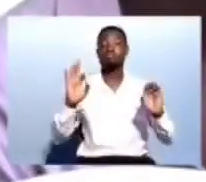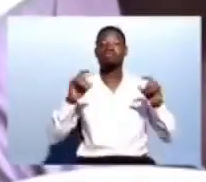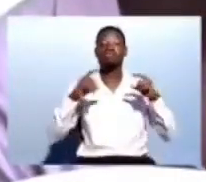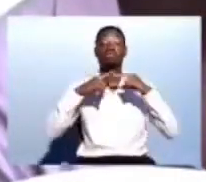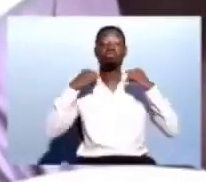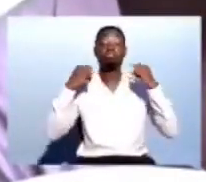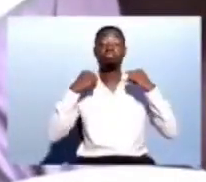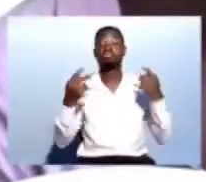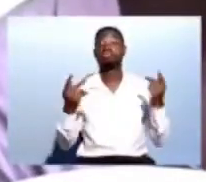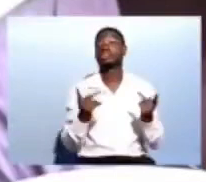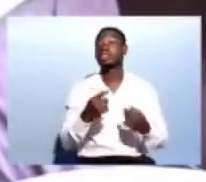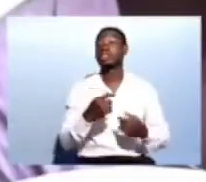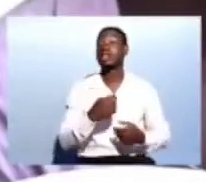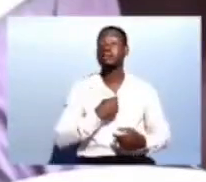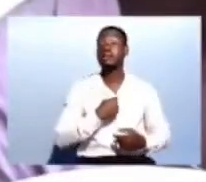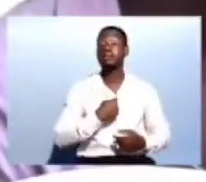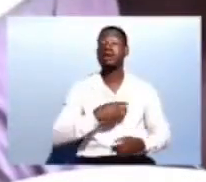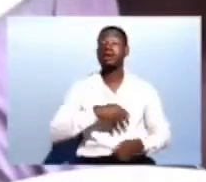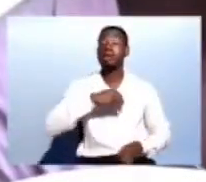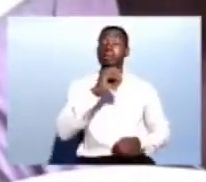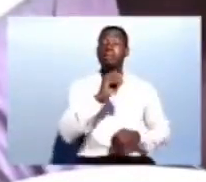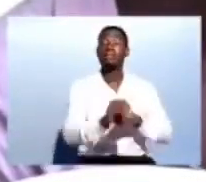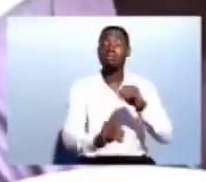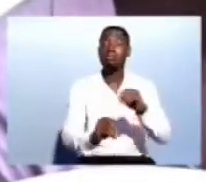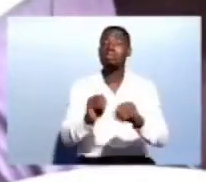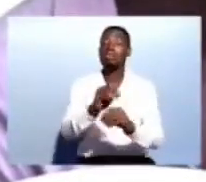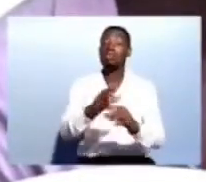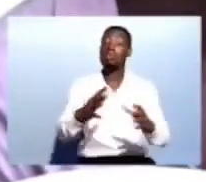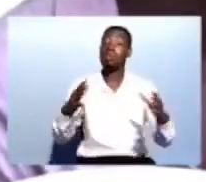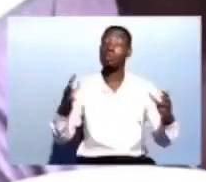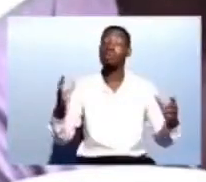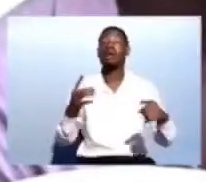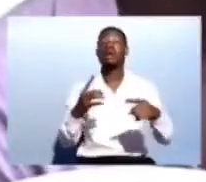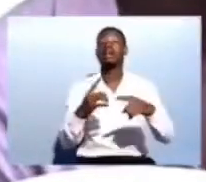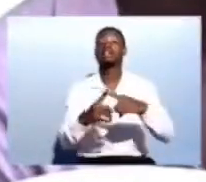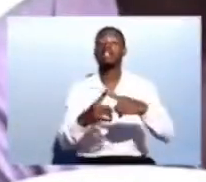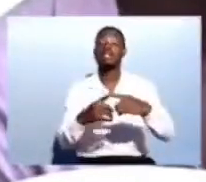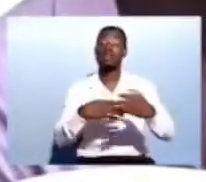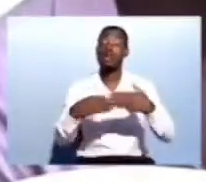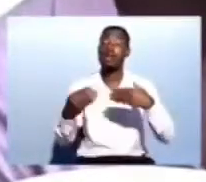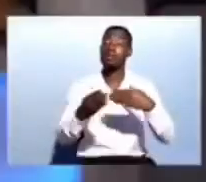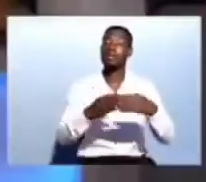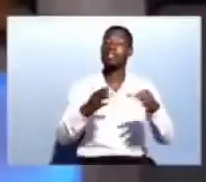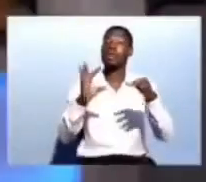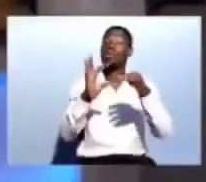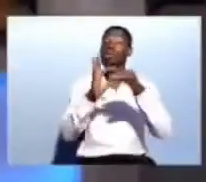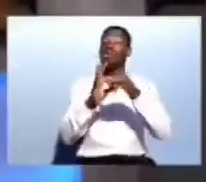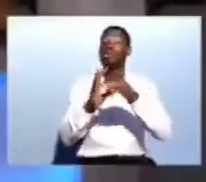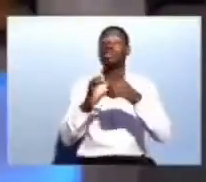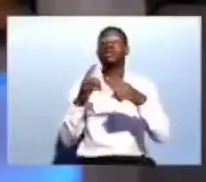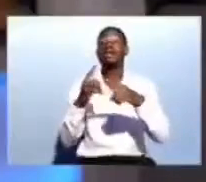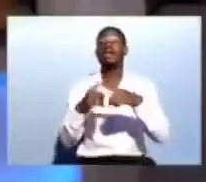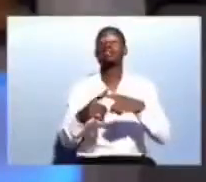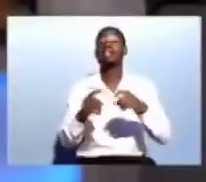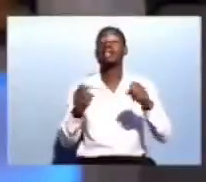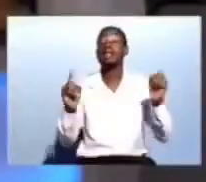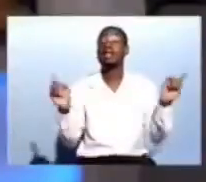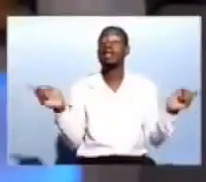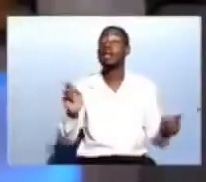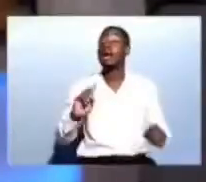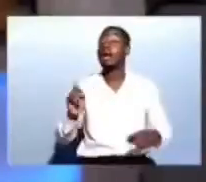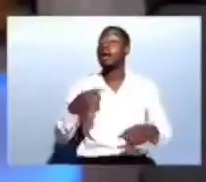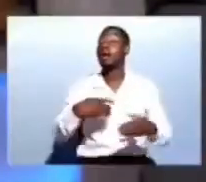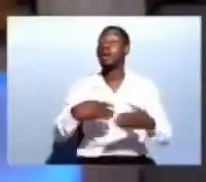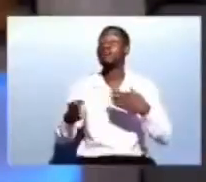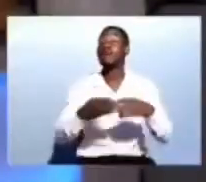mimi. Wanatoa michango mikubwa sana. Wanafanya uhusiano na kanisa. Lakini hawafanyi uhusiano